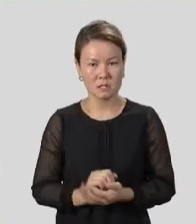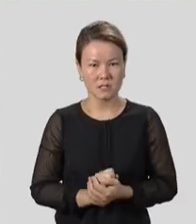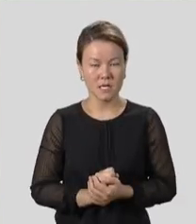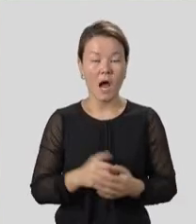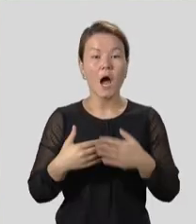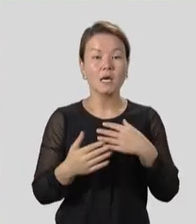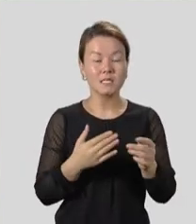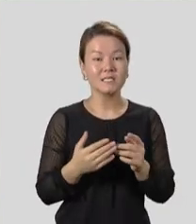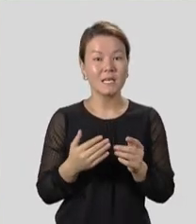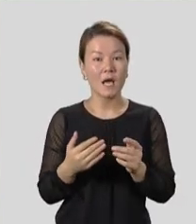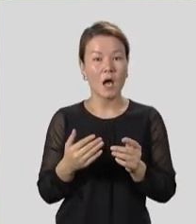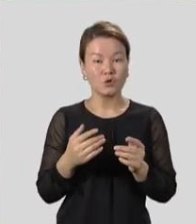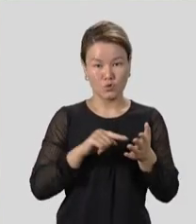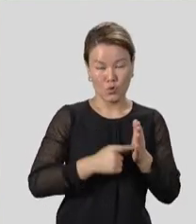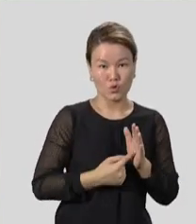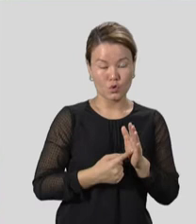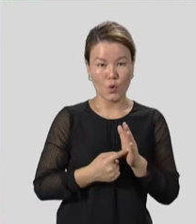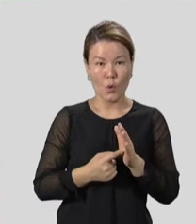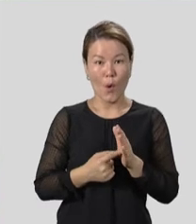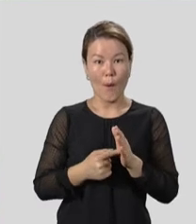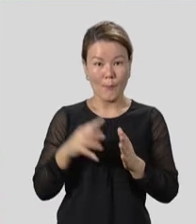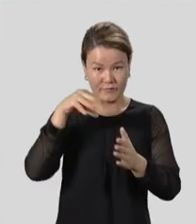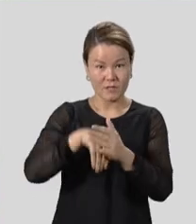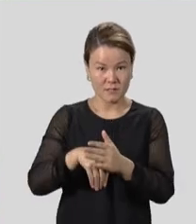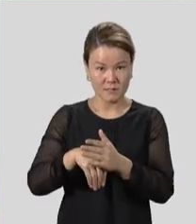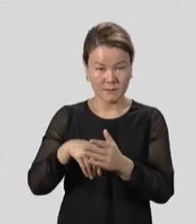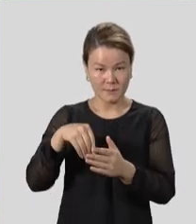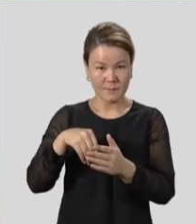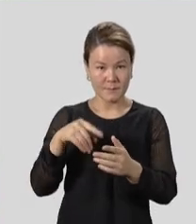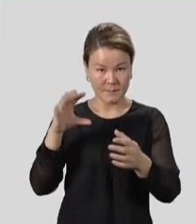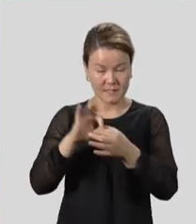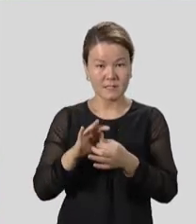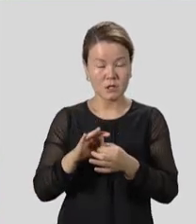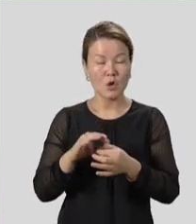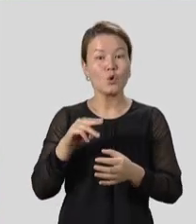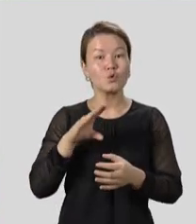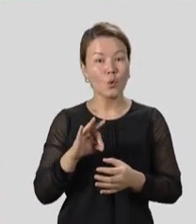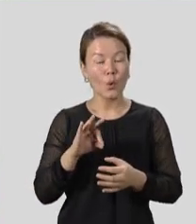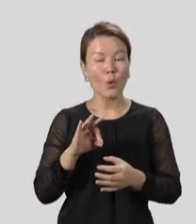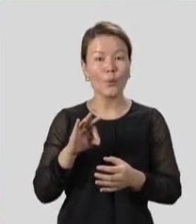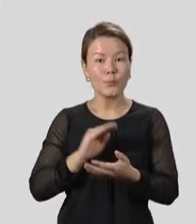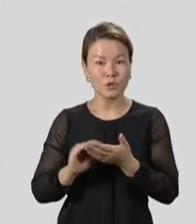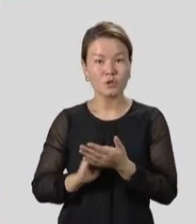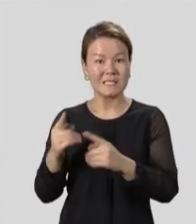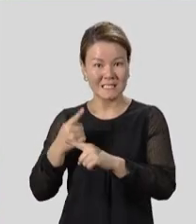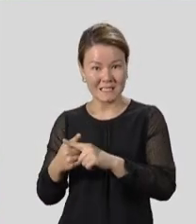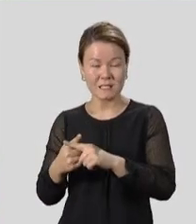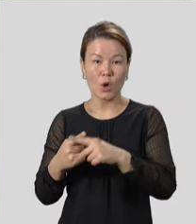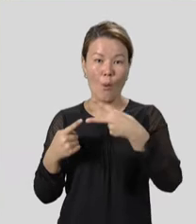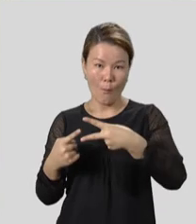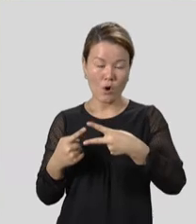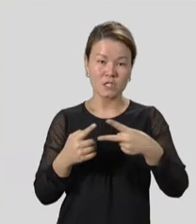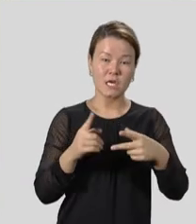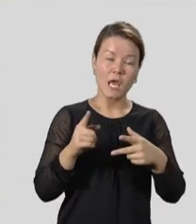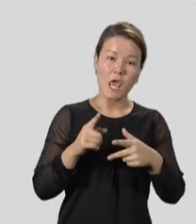эту точку надо присоединить к открытому лучу, то пишут x больше либо равно